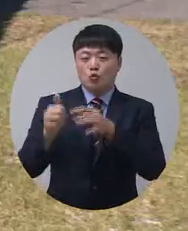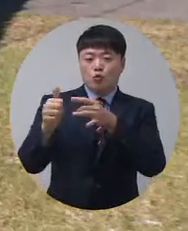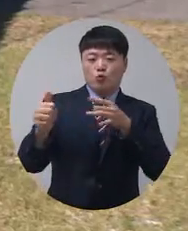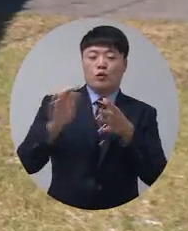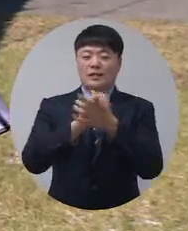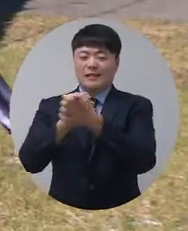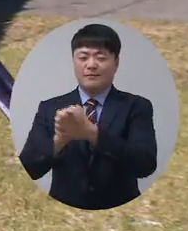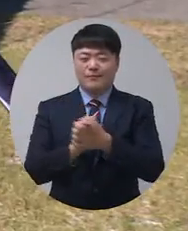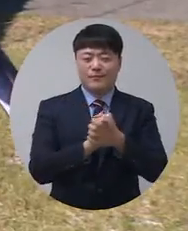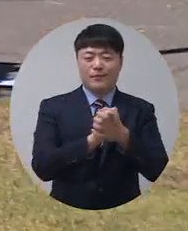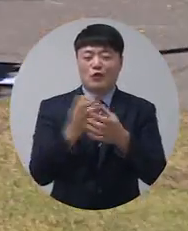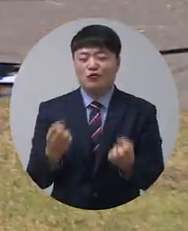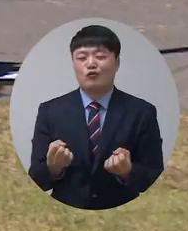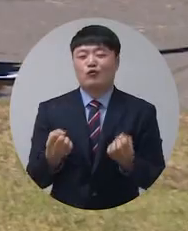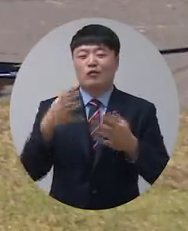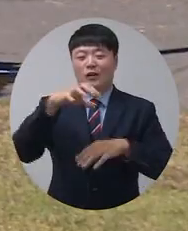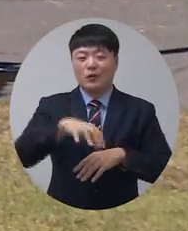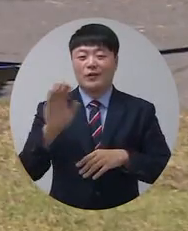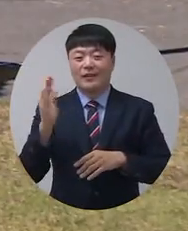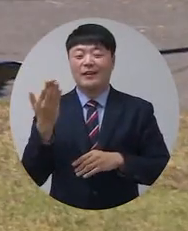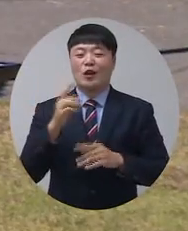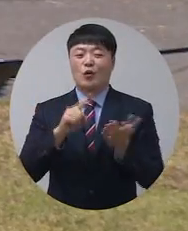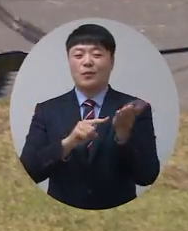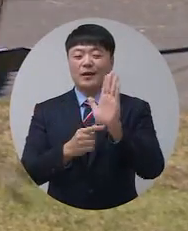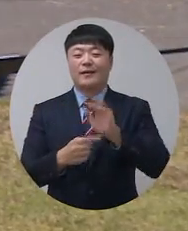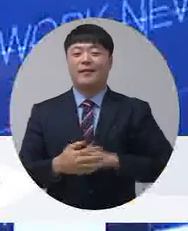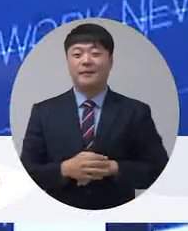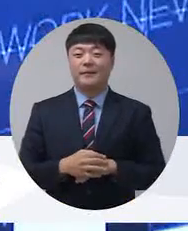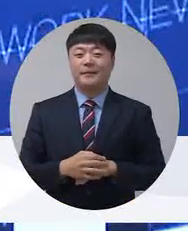간의 친목을 도모하는 축제장이 됐다고 밝혔습니다.